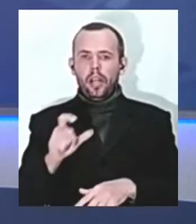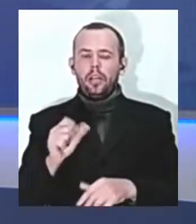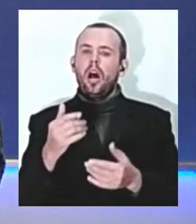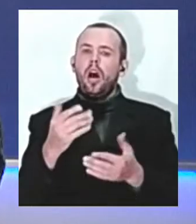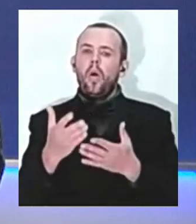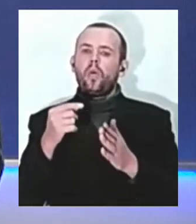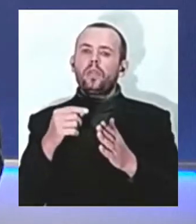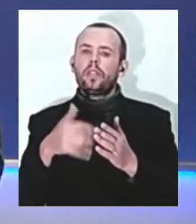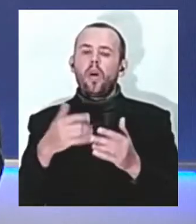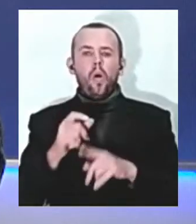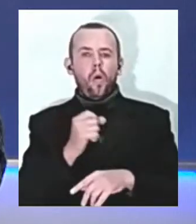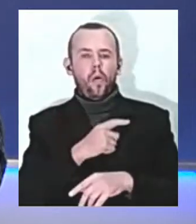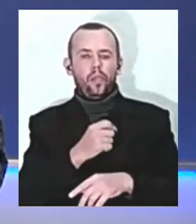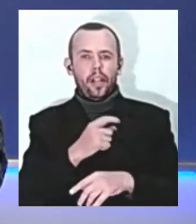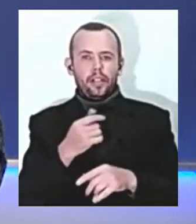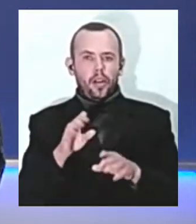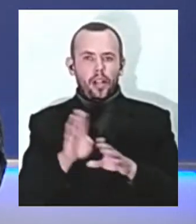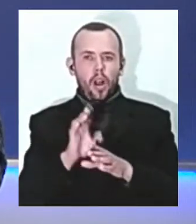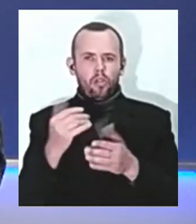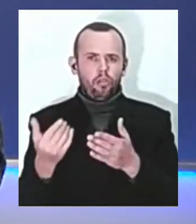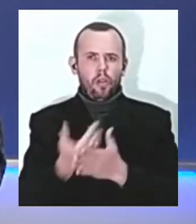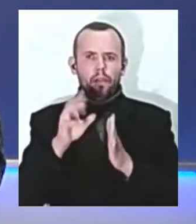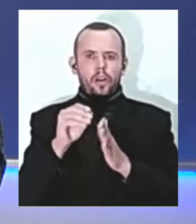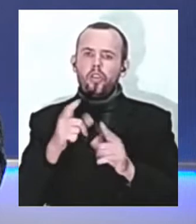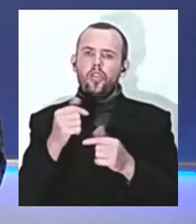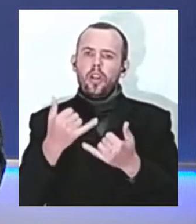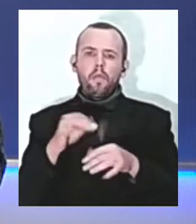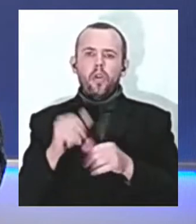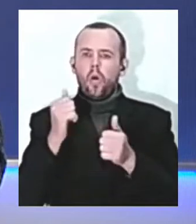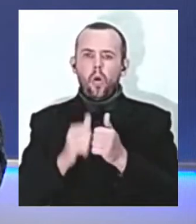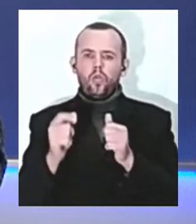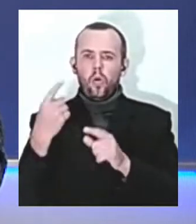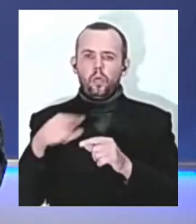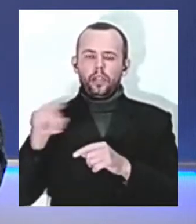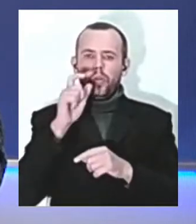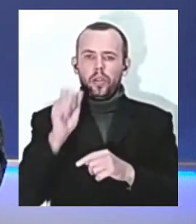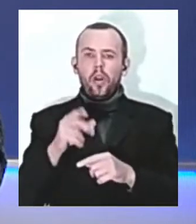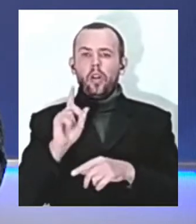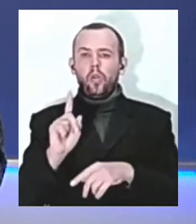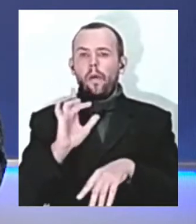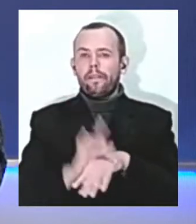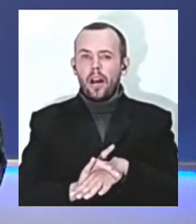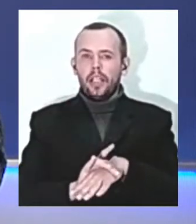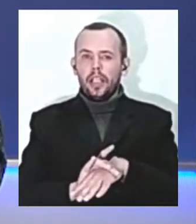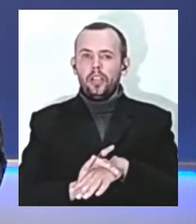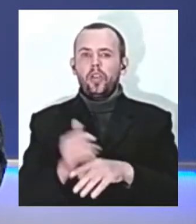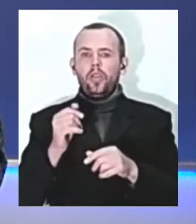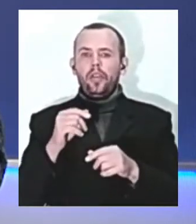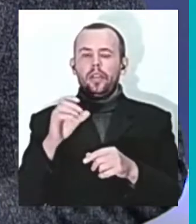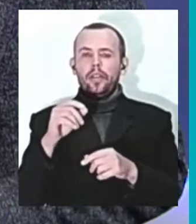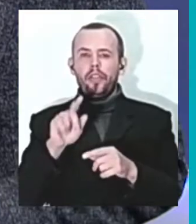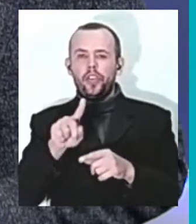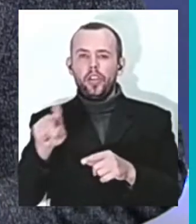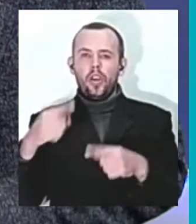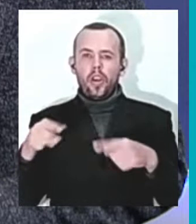одеська така новація, чи це зараз проводиться в кожній області в Україні? Фактично, в тій чи іншій